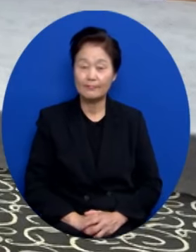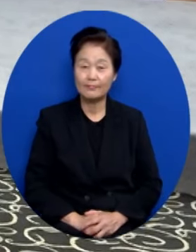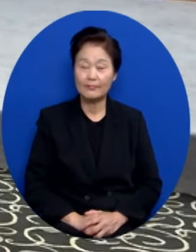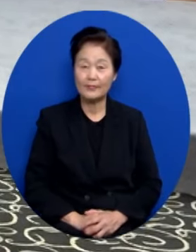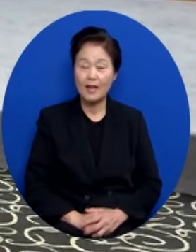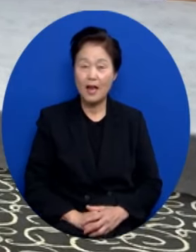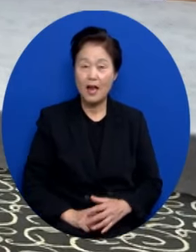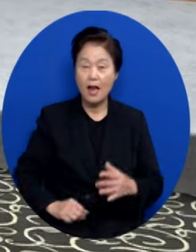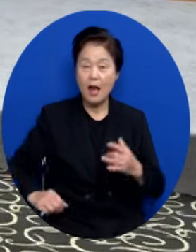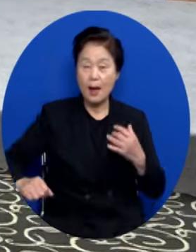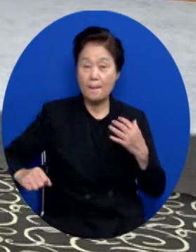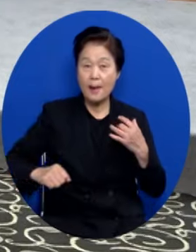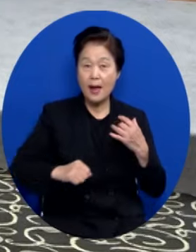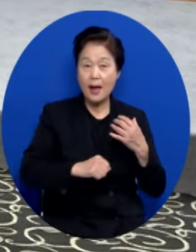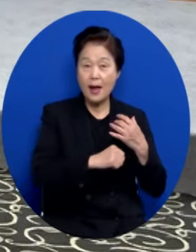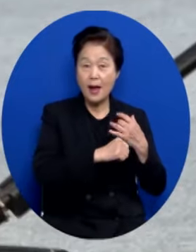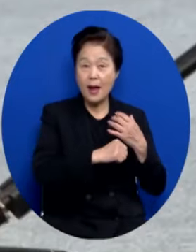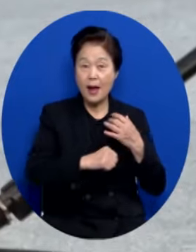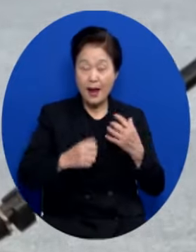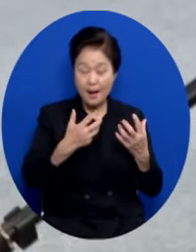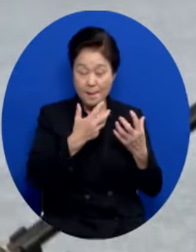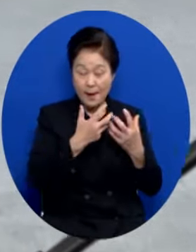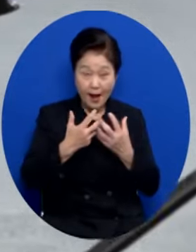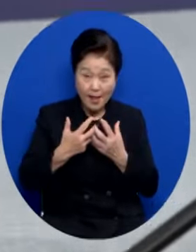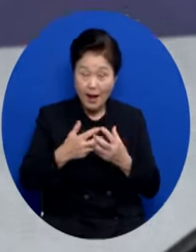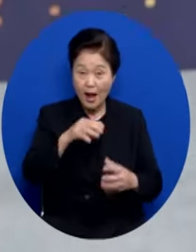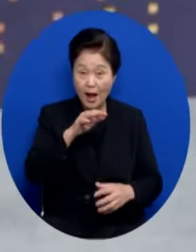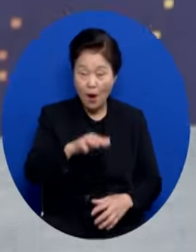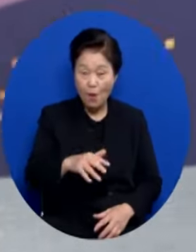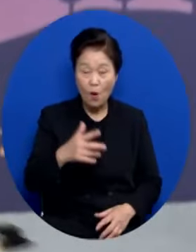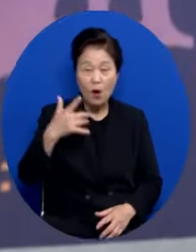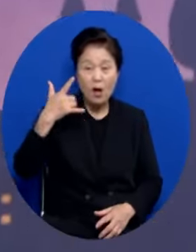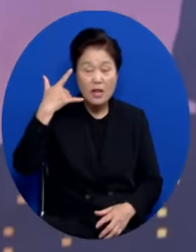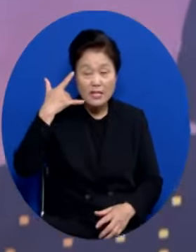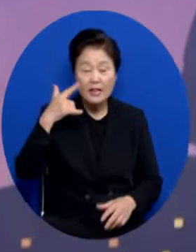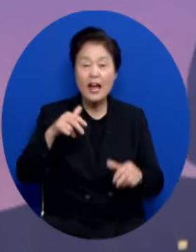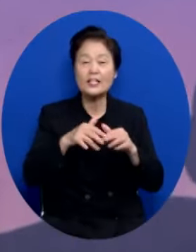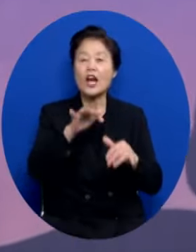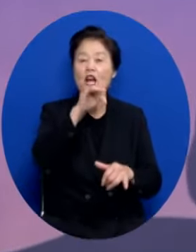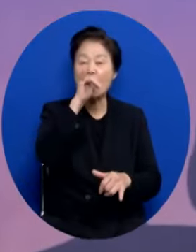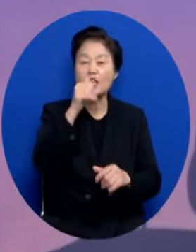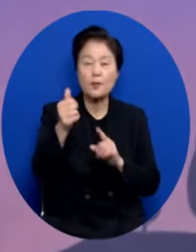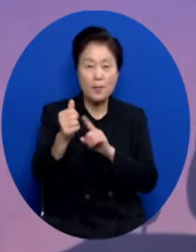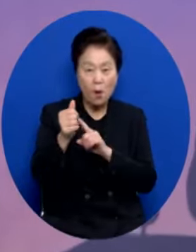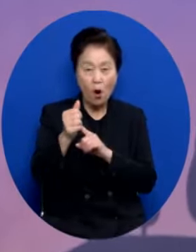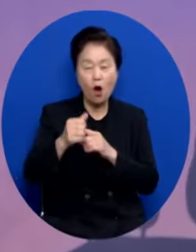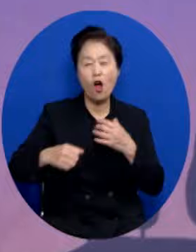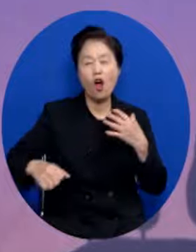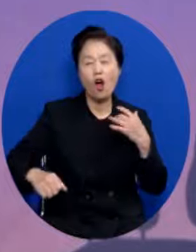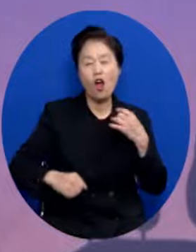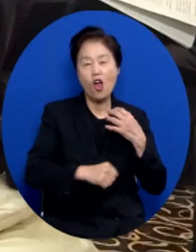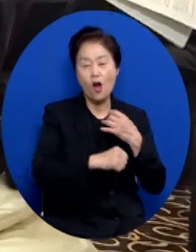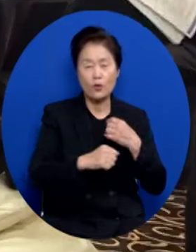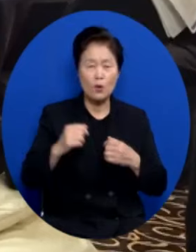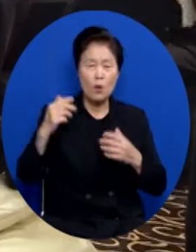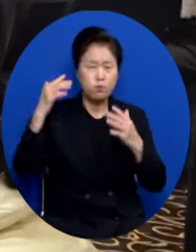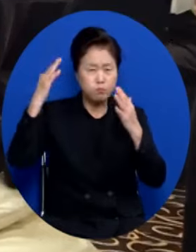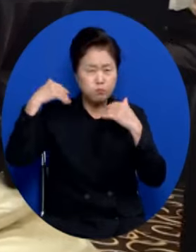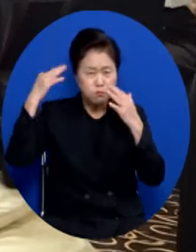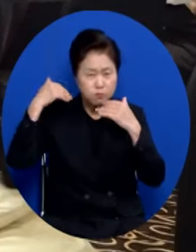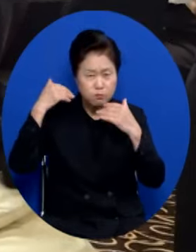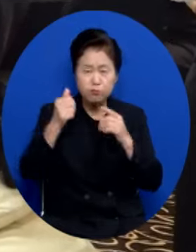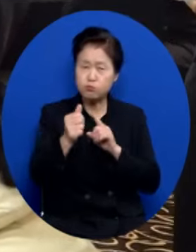첼로 소리가 울려 퍼지는 공연장. 시청각 장애를 안고 있는 박관찬 씨의 연주입니다. 들을 수도 볼 수도 없는